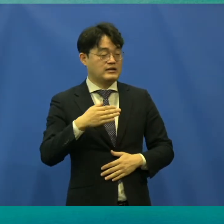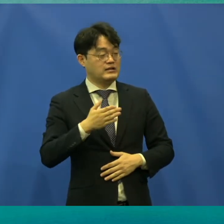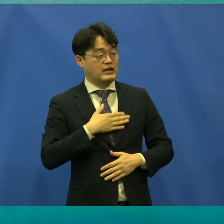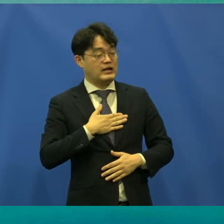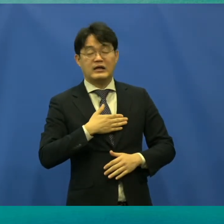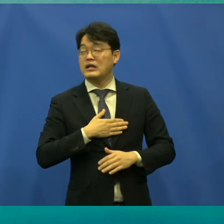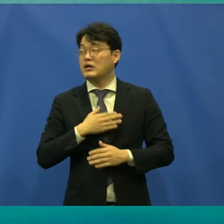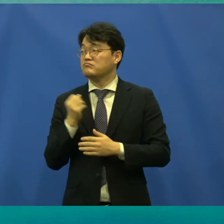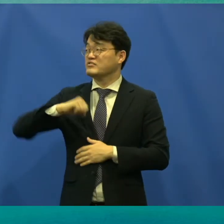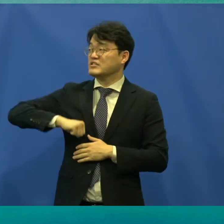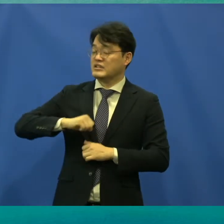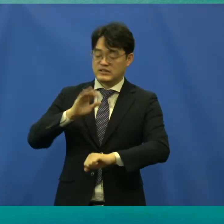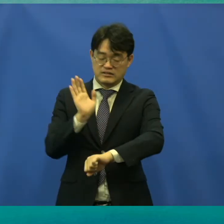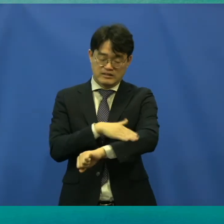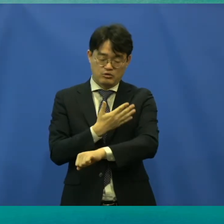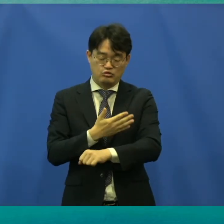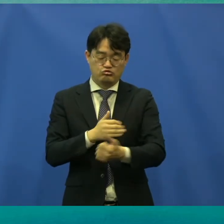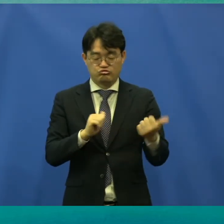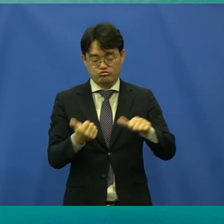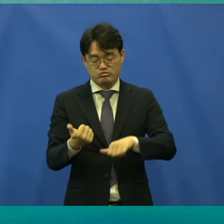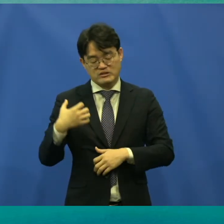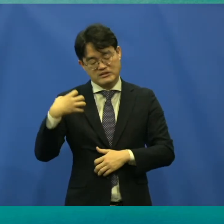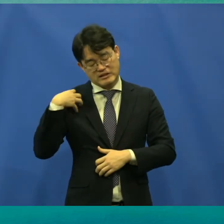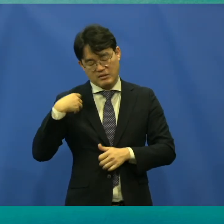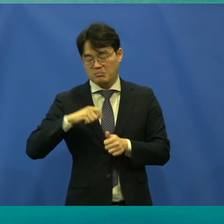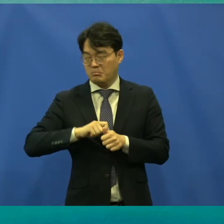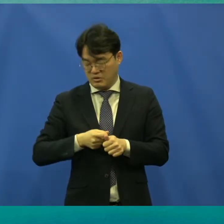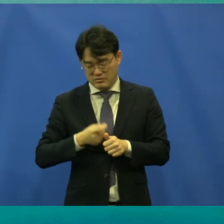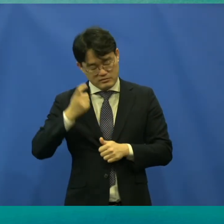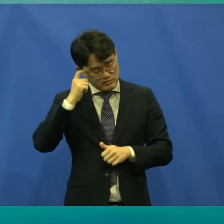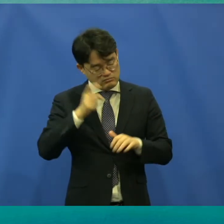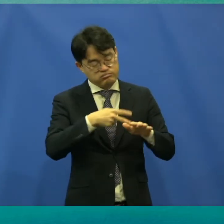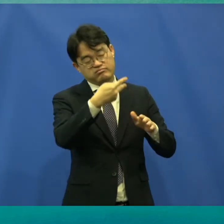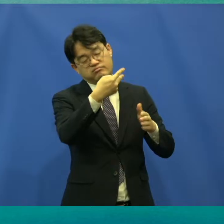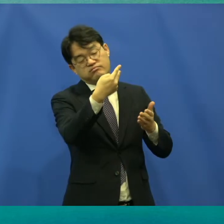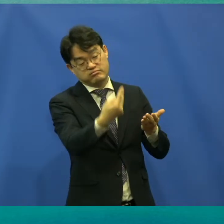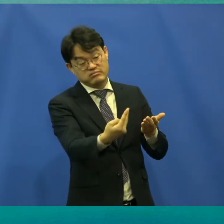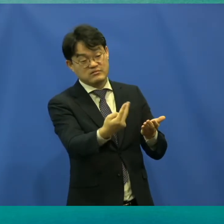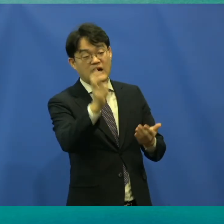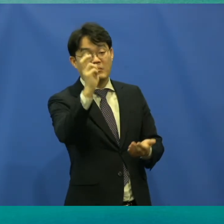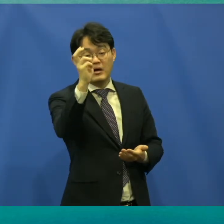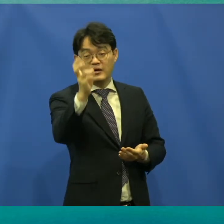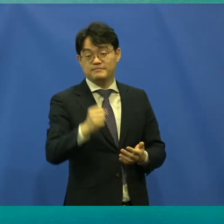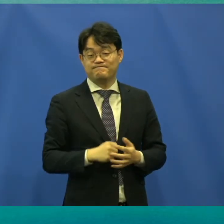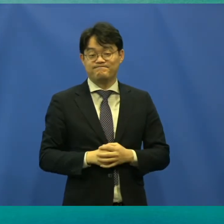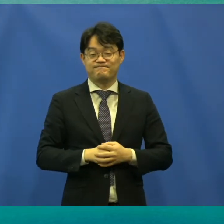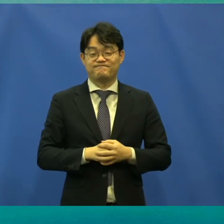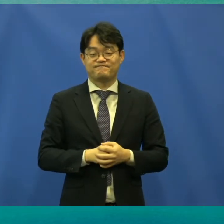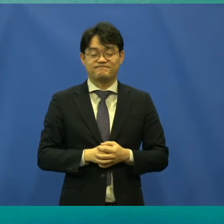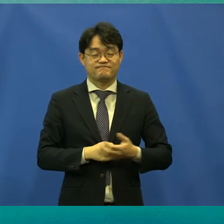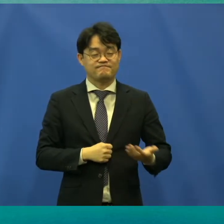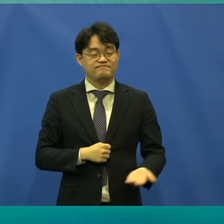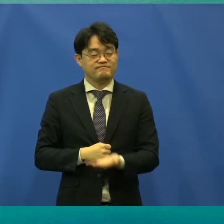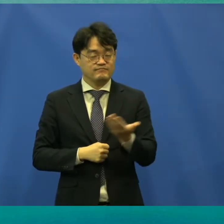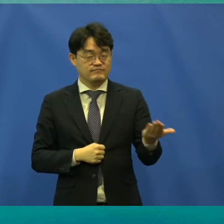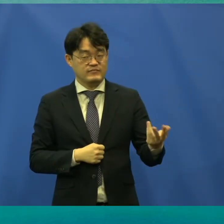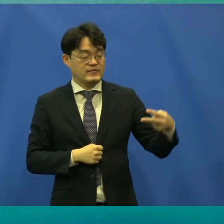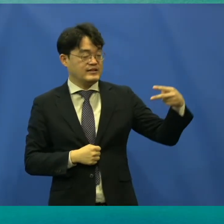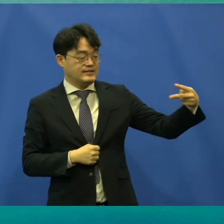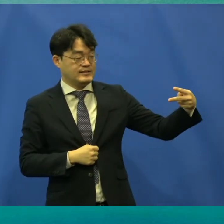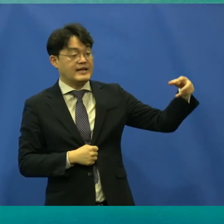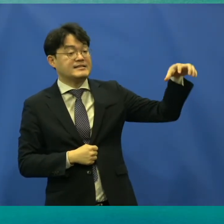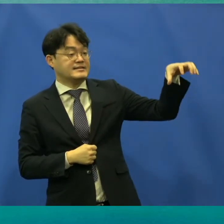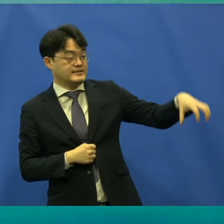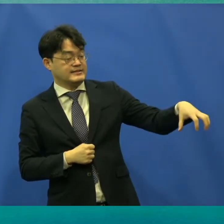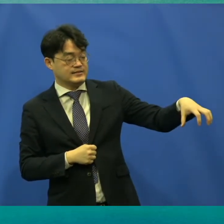여러분, 다시스 행의 끝 지점은 바로 이런 것입니다. 바다로 던져지는 거예요. 다시스로